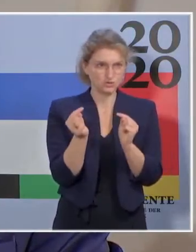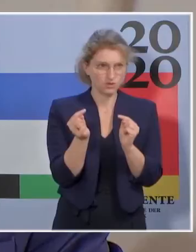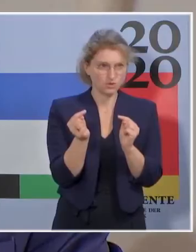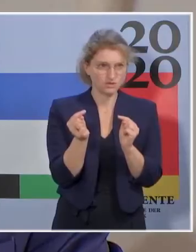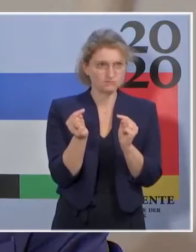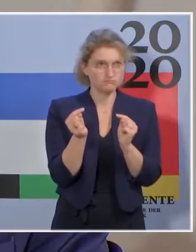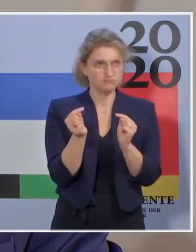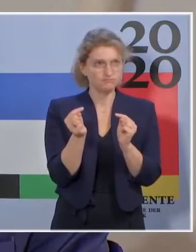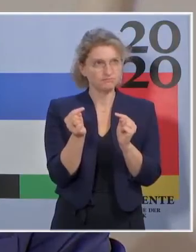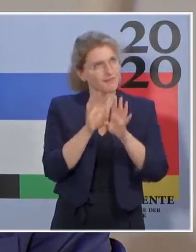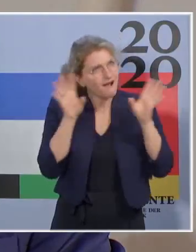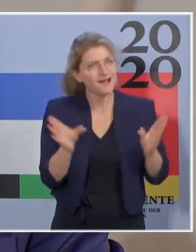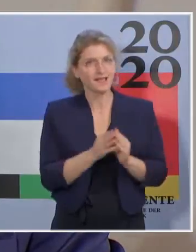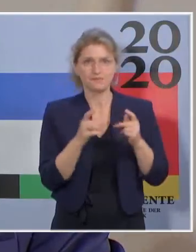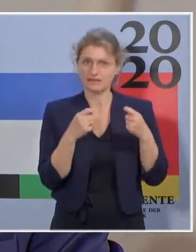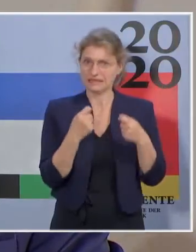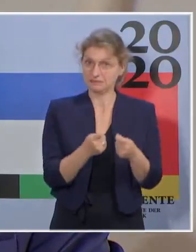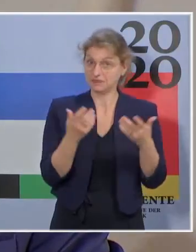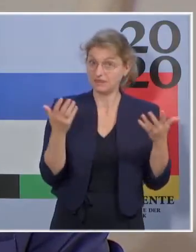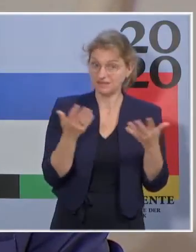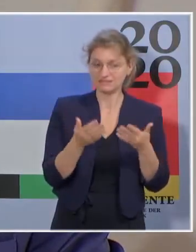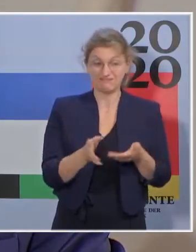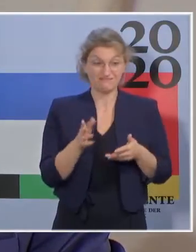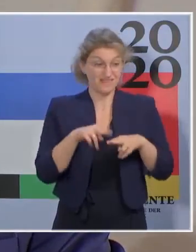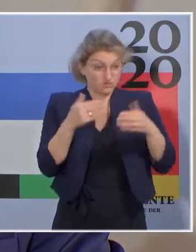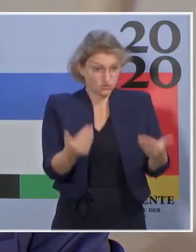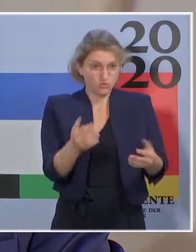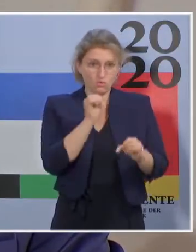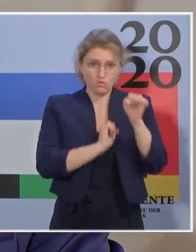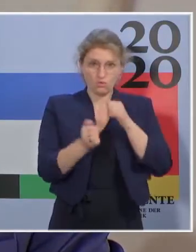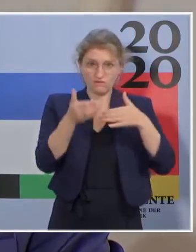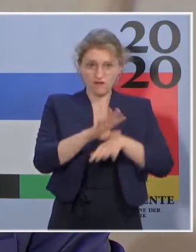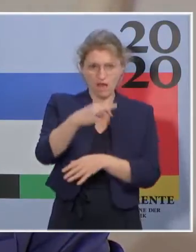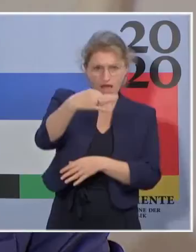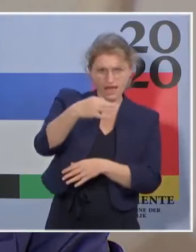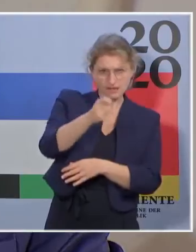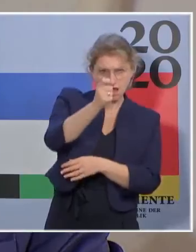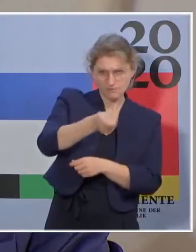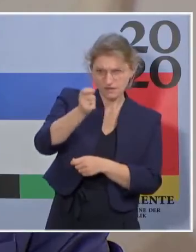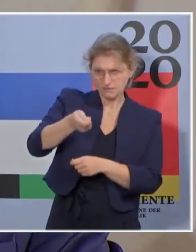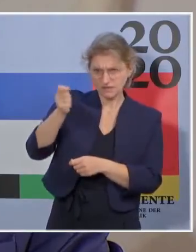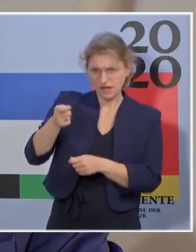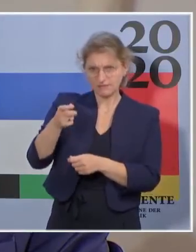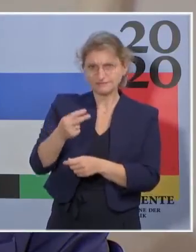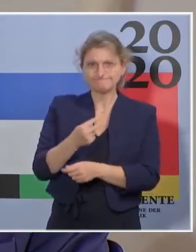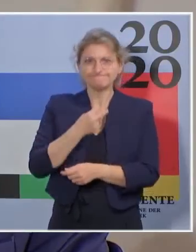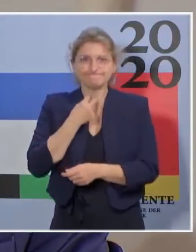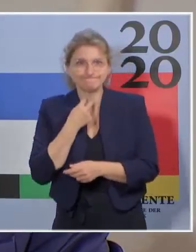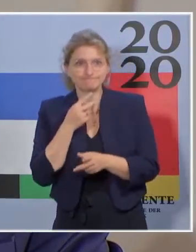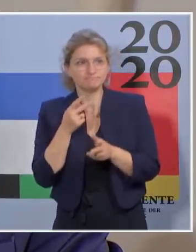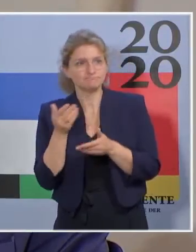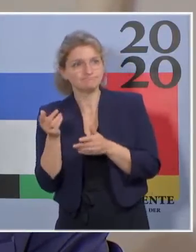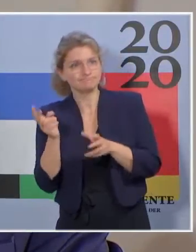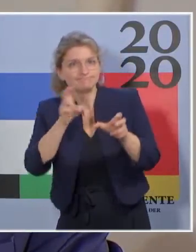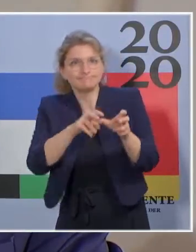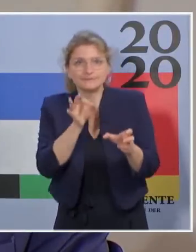aber grundsätzlich gibt, für solche Notfälle, wenn einzelne Abgeordnete daran gehindert sind, an